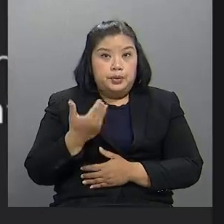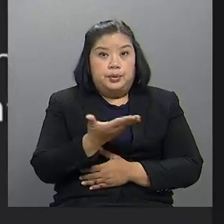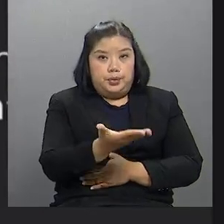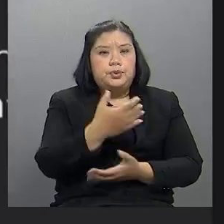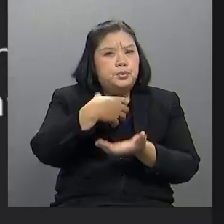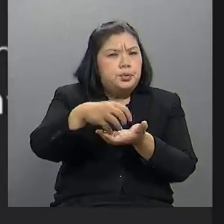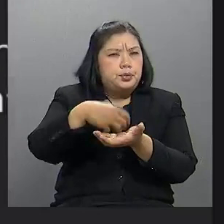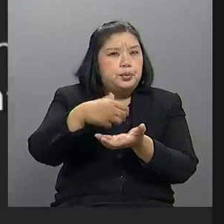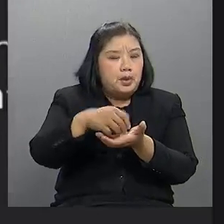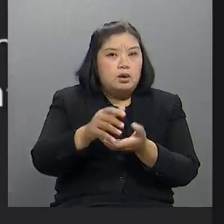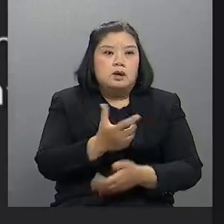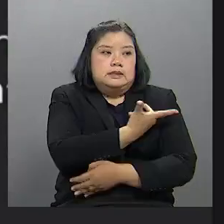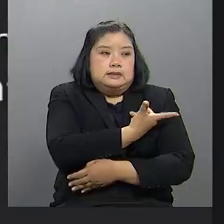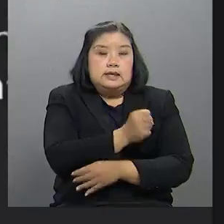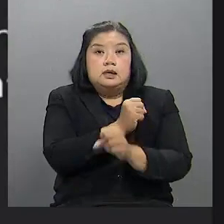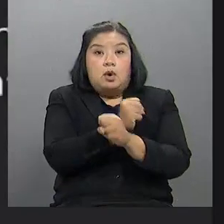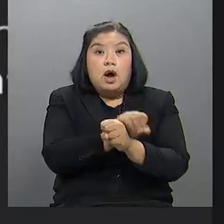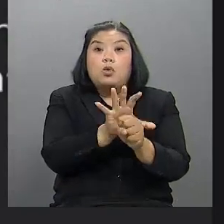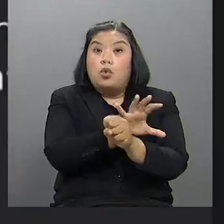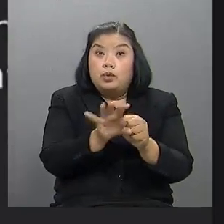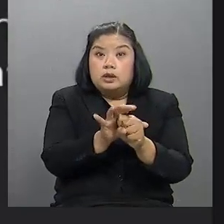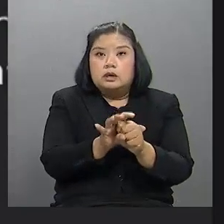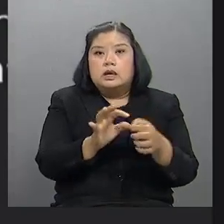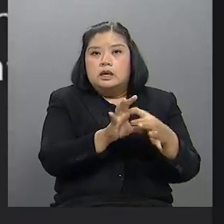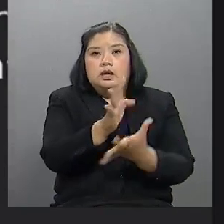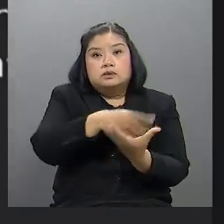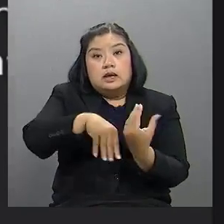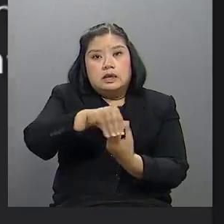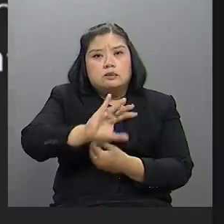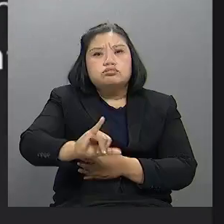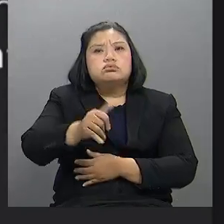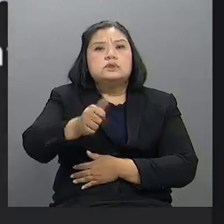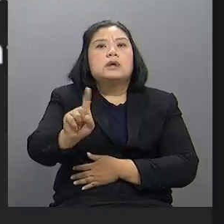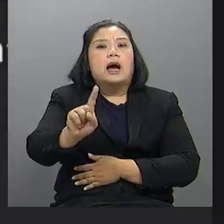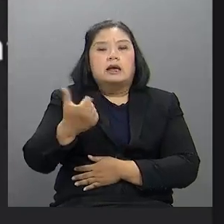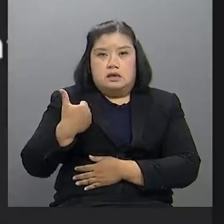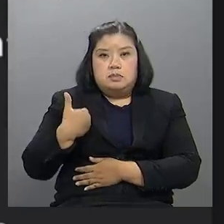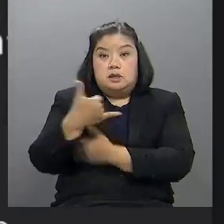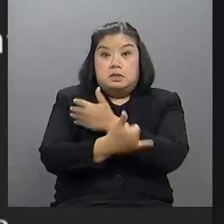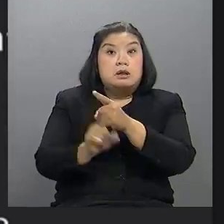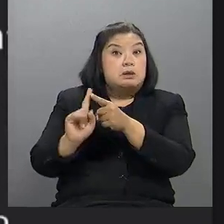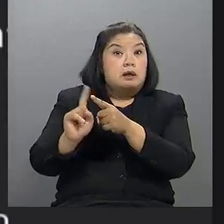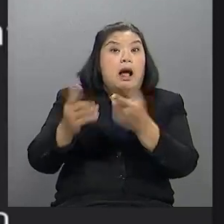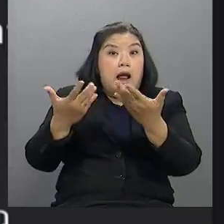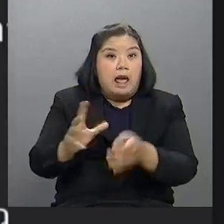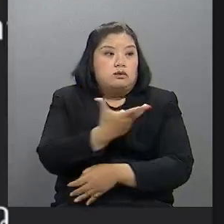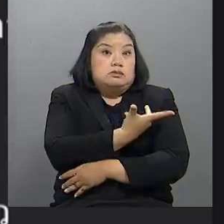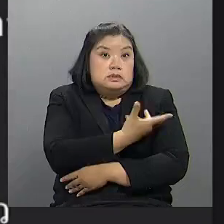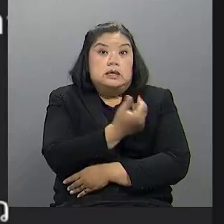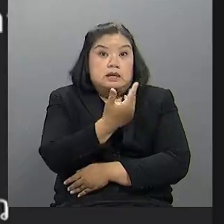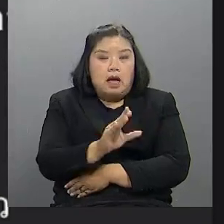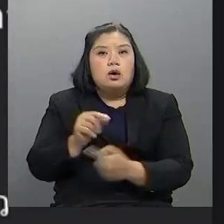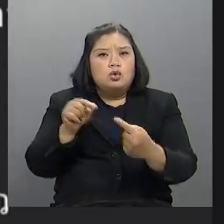ถึงวัคซีนโควิด 19กับการฟื้นฟูเศรษฐกิจโดยระบบนะคะว่าในหลายประเทศที่ได้ฉีดวัคซีนเป็นจำนวนมากให้กับประชากร